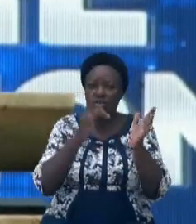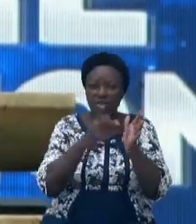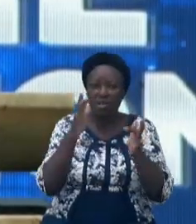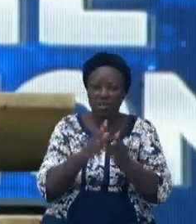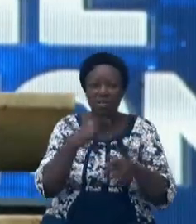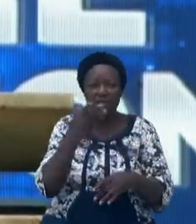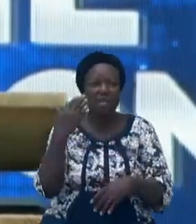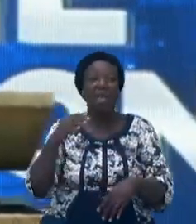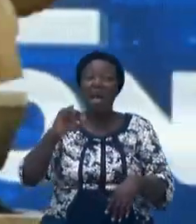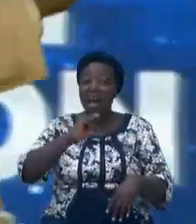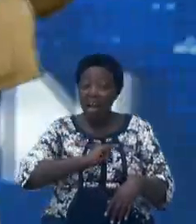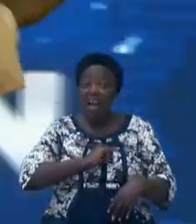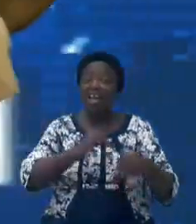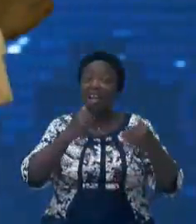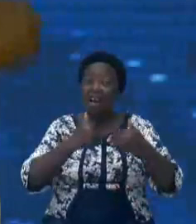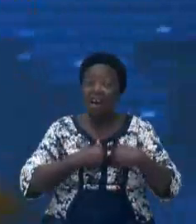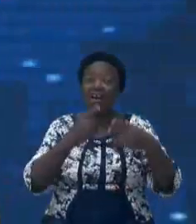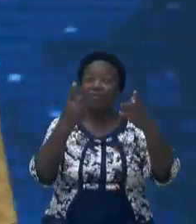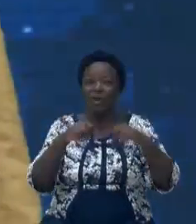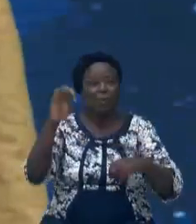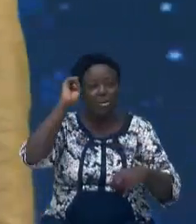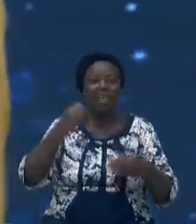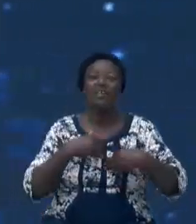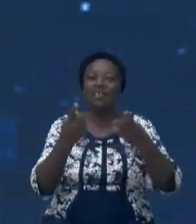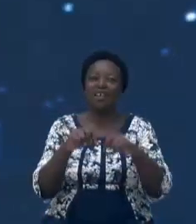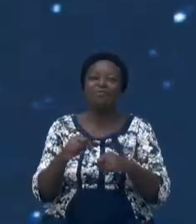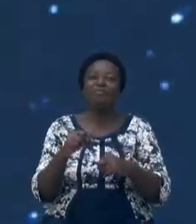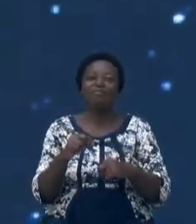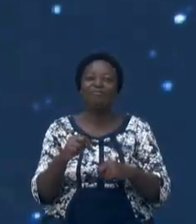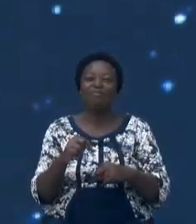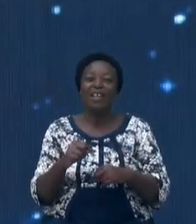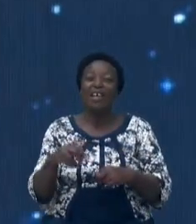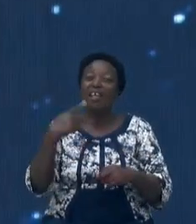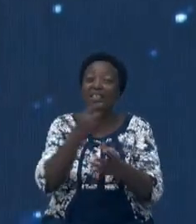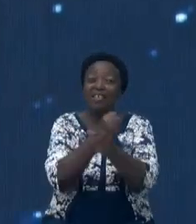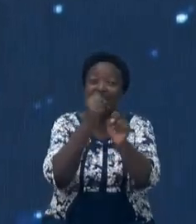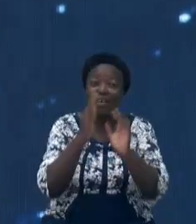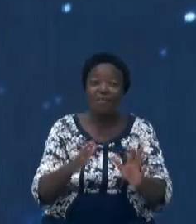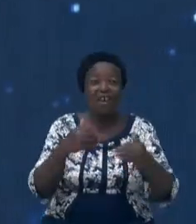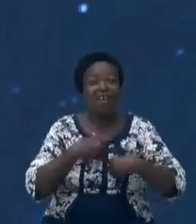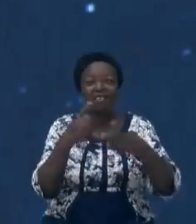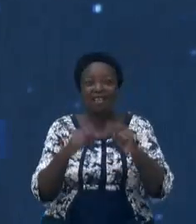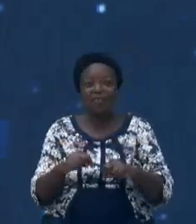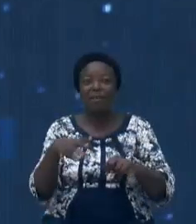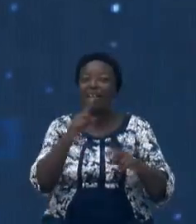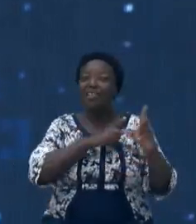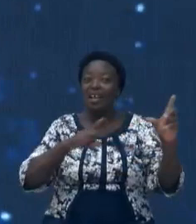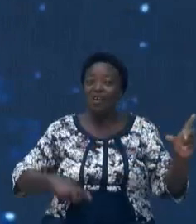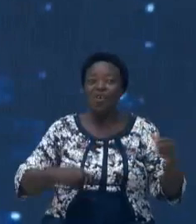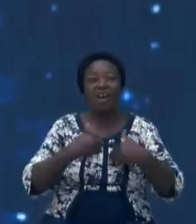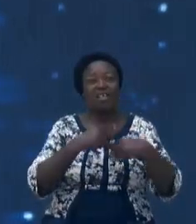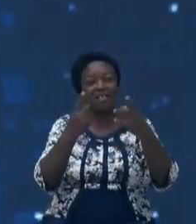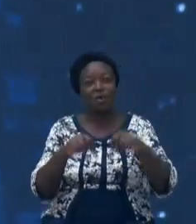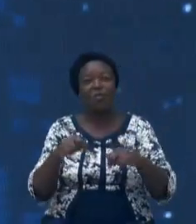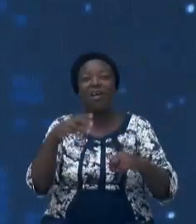monde du quotidien à bhl mais j'ai ce que ça dit je suis venu il est venu j'ai dit je suis la venue